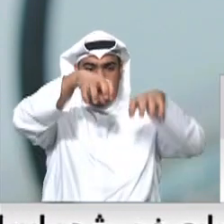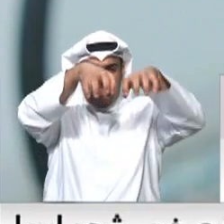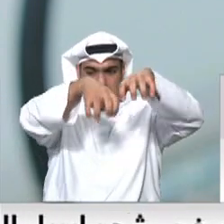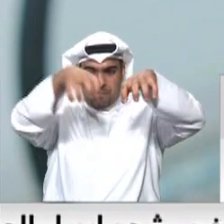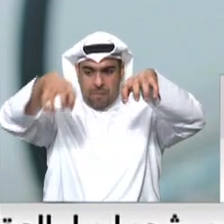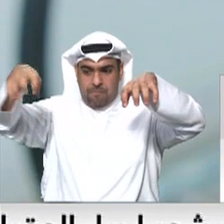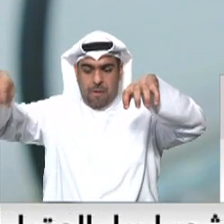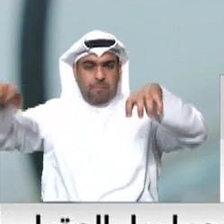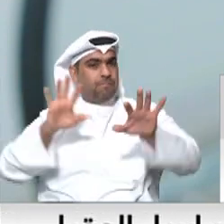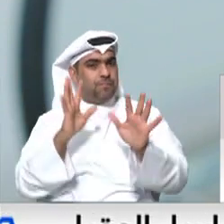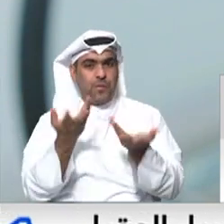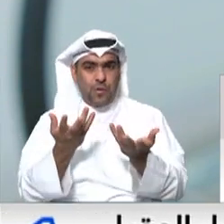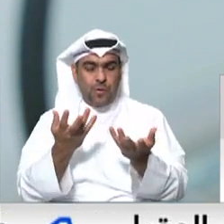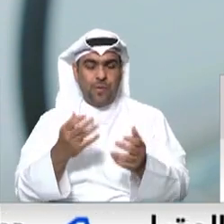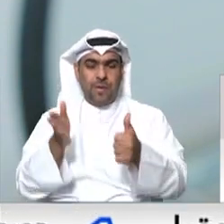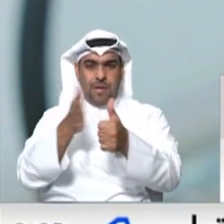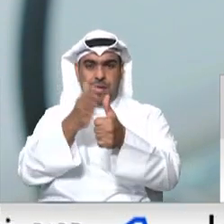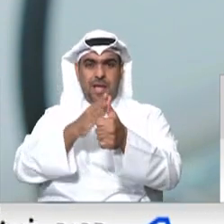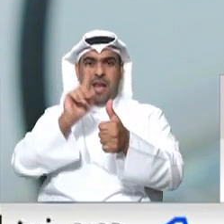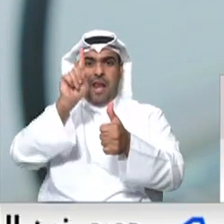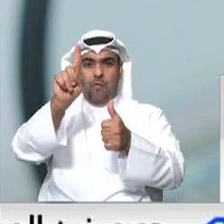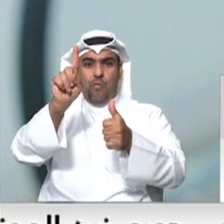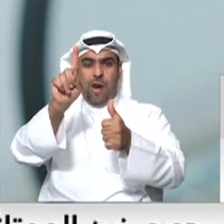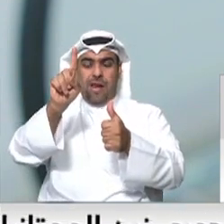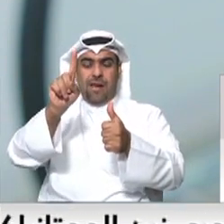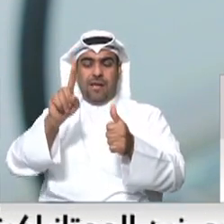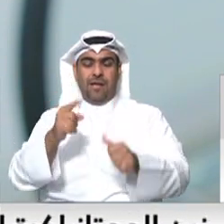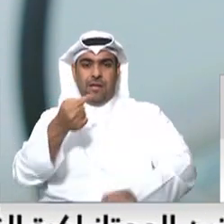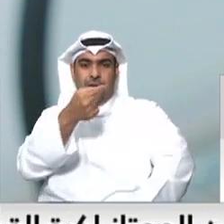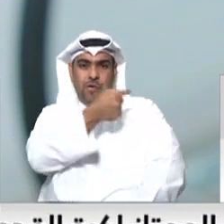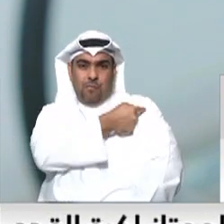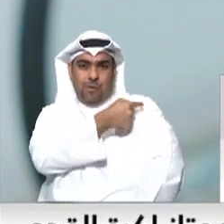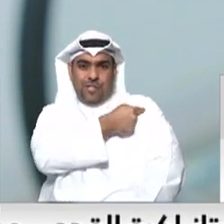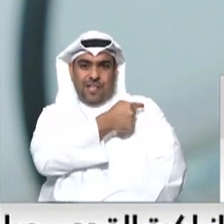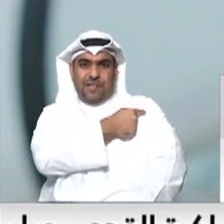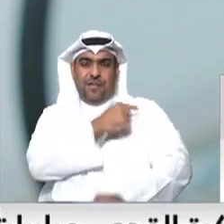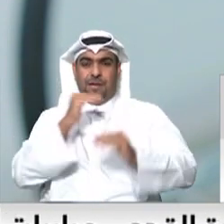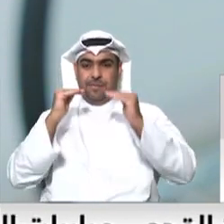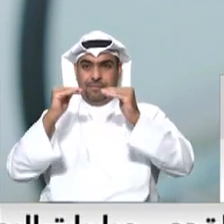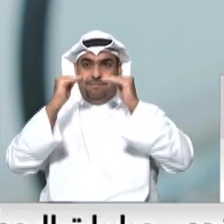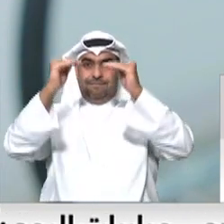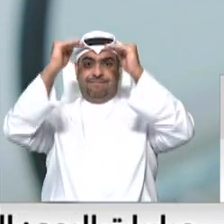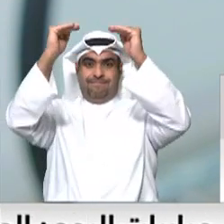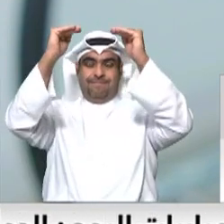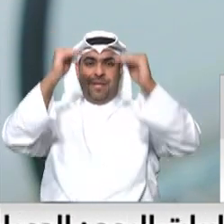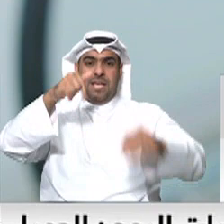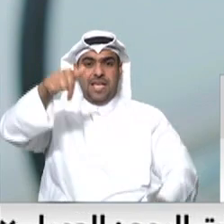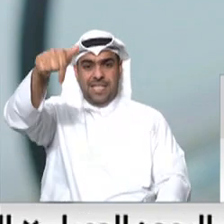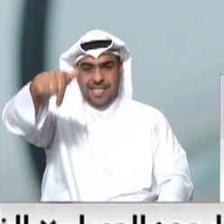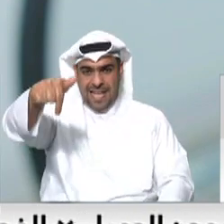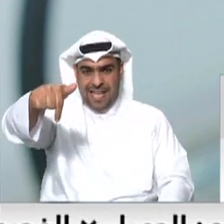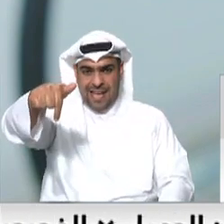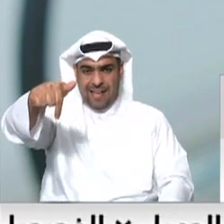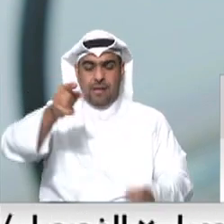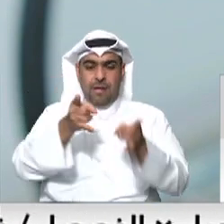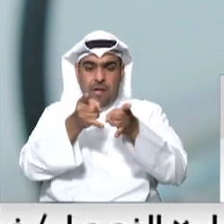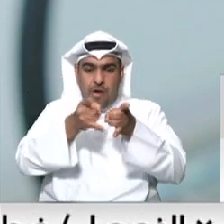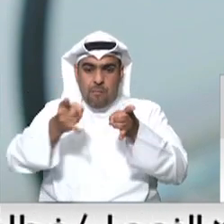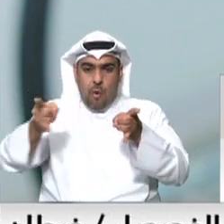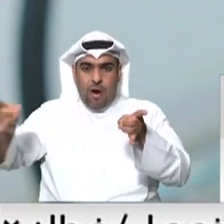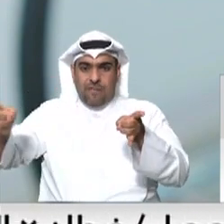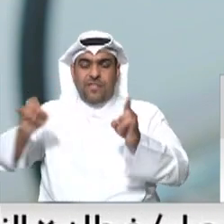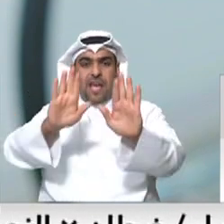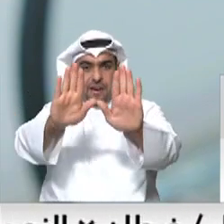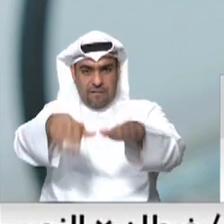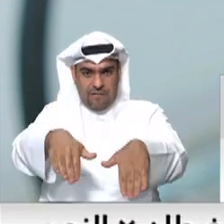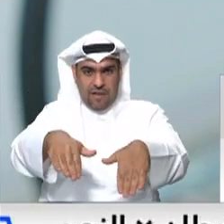أرضي بوديوم 6 أدوار، يتفرع منها 3 أبراج A و B و C. الارتفاعات الكلية للأبراج 13 دور